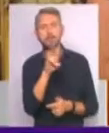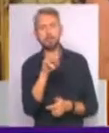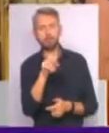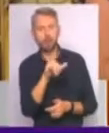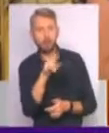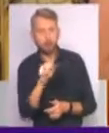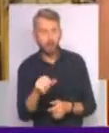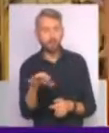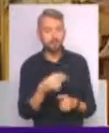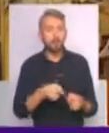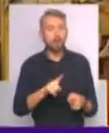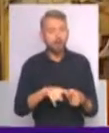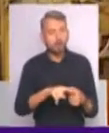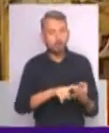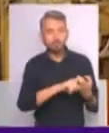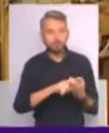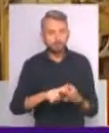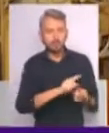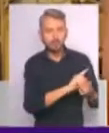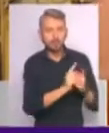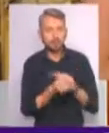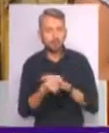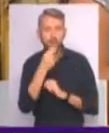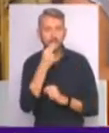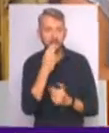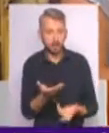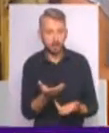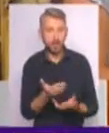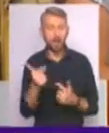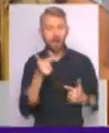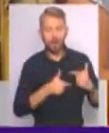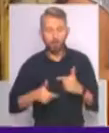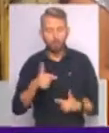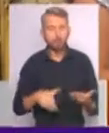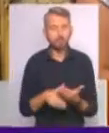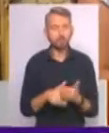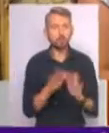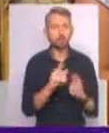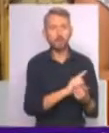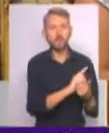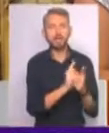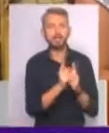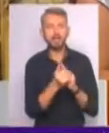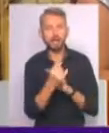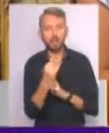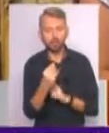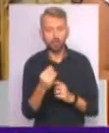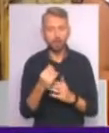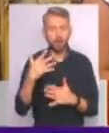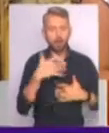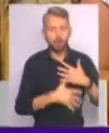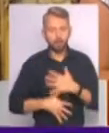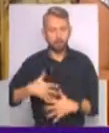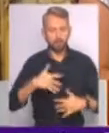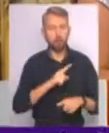это предполагает изменение колоража питания. То есть гормоны способствуют только изменению обменных процессов,